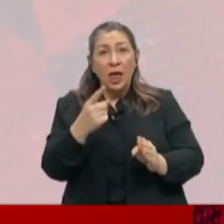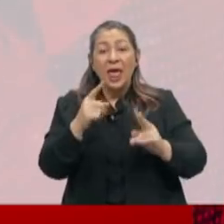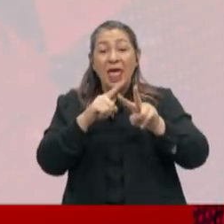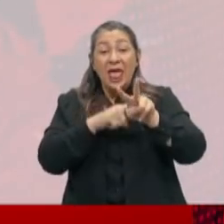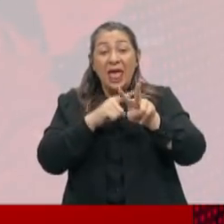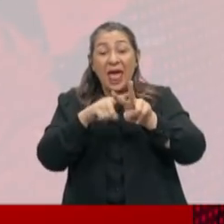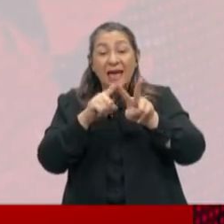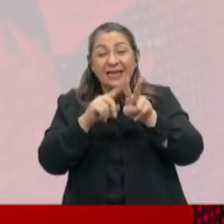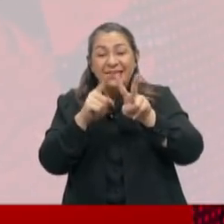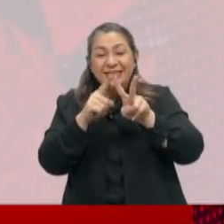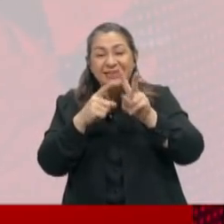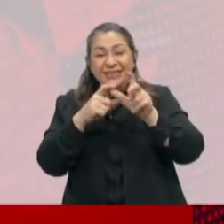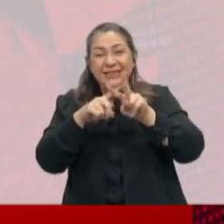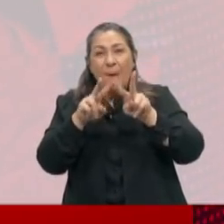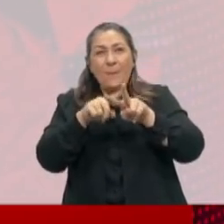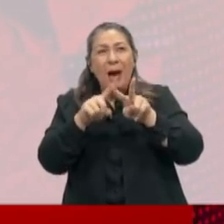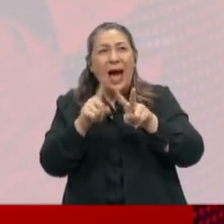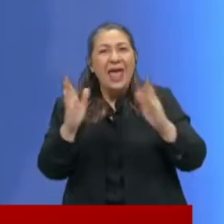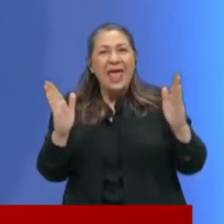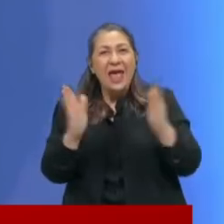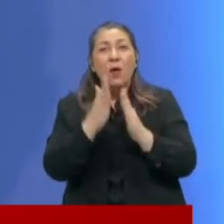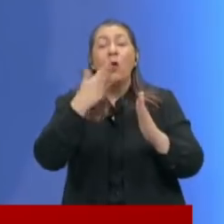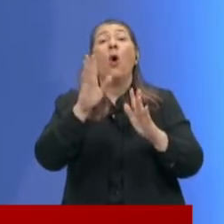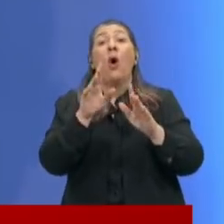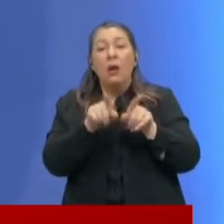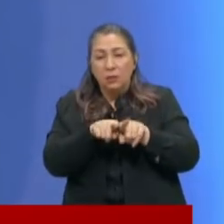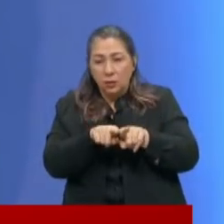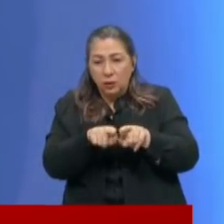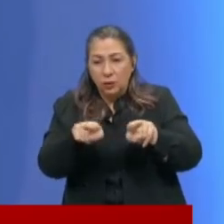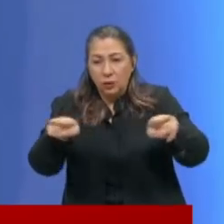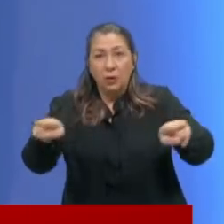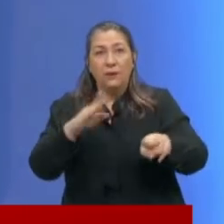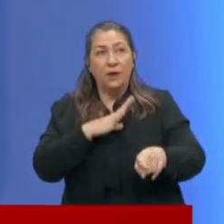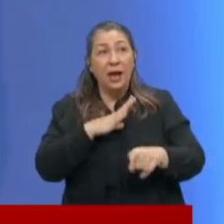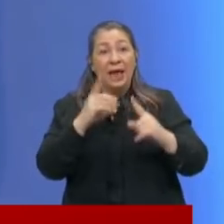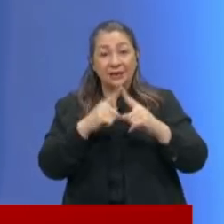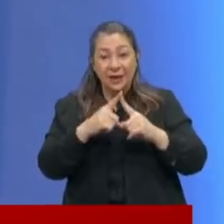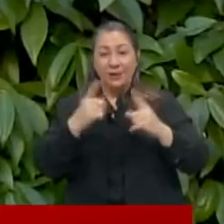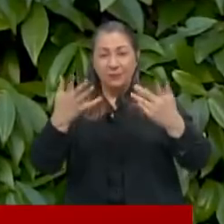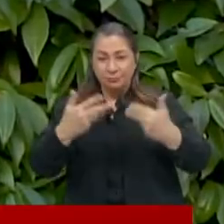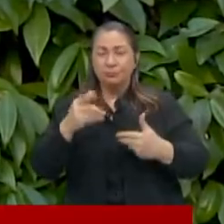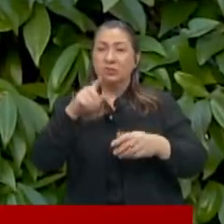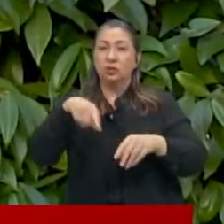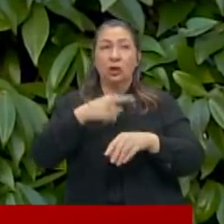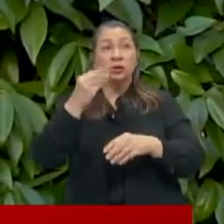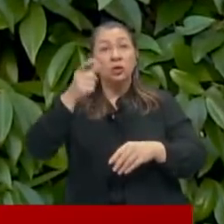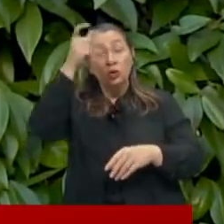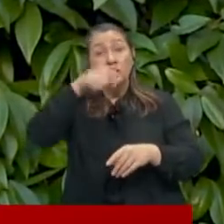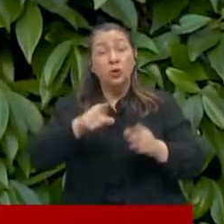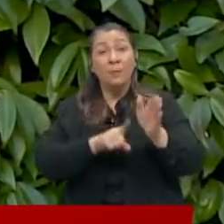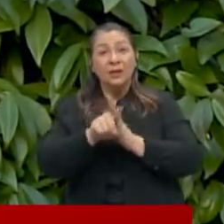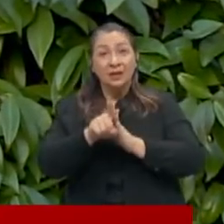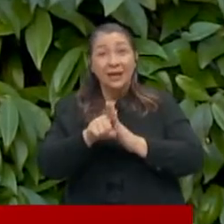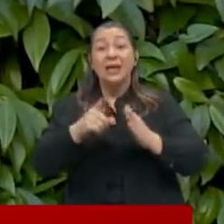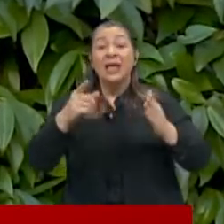yakınsama yok. Aksine açılan bir makas var. Hesabını kitabını yapabilen bir dönem olacak. Türkiye şunu başardı.